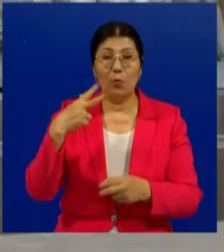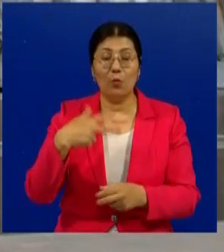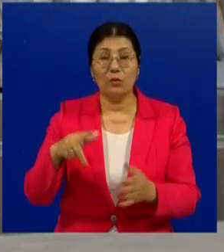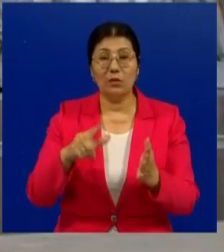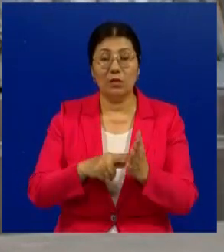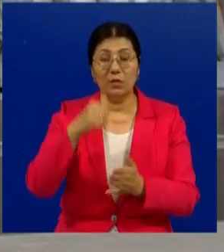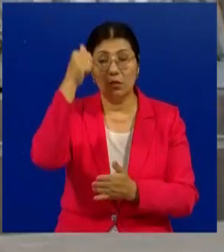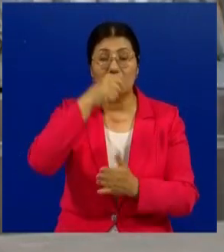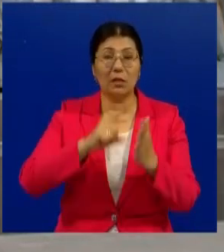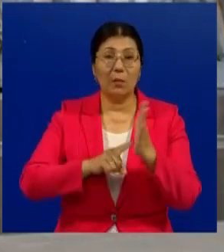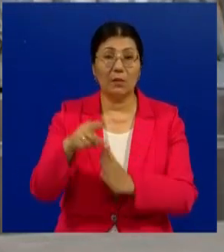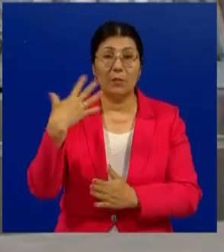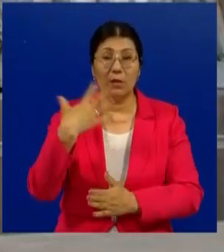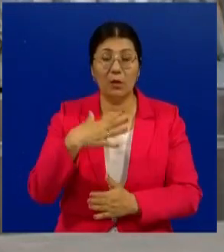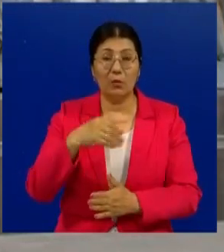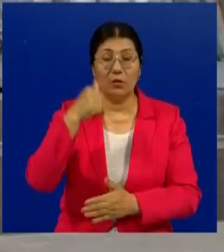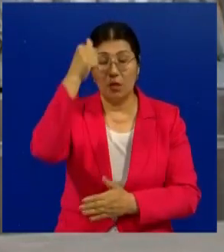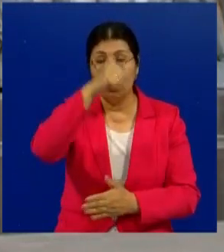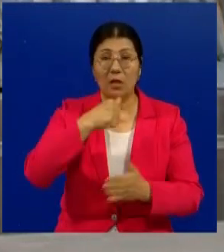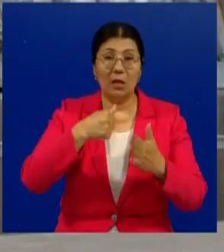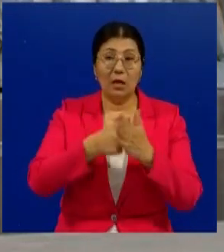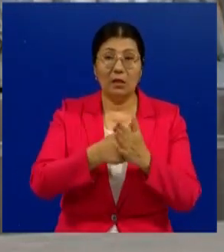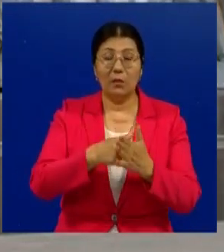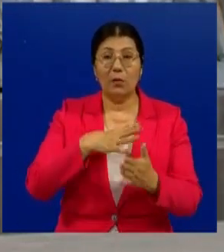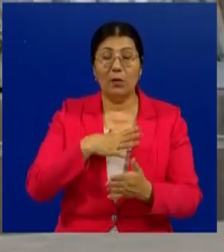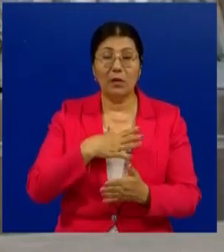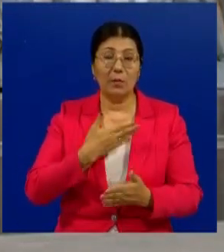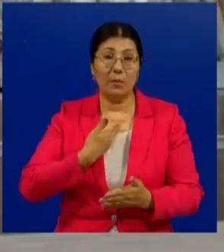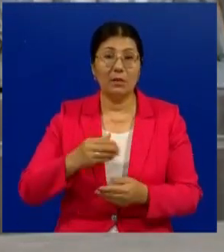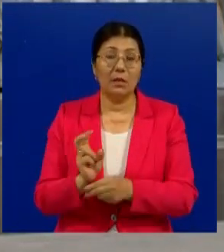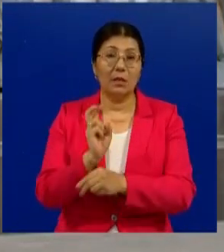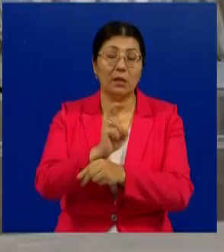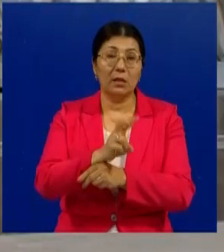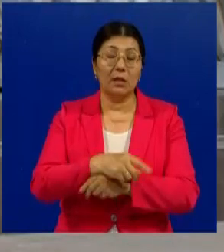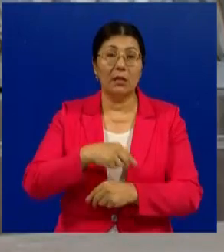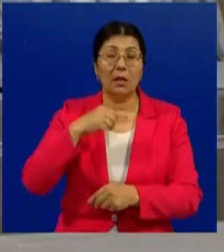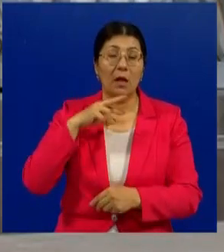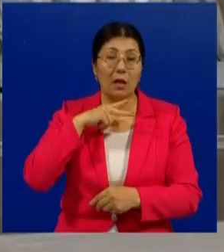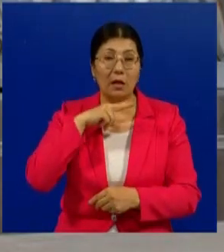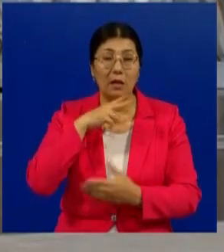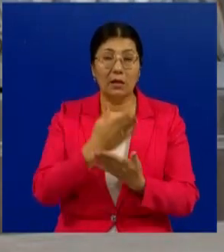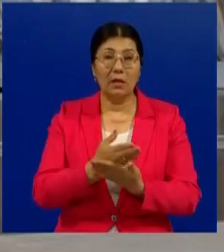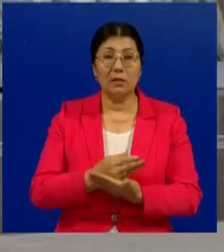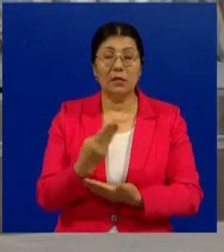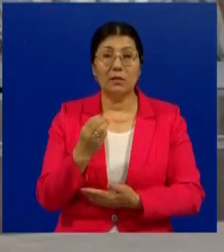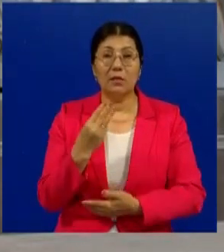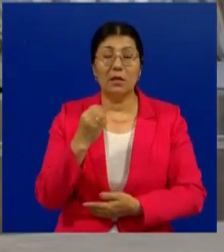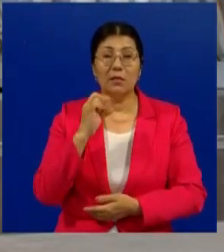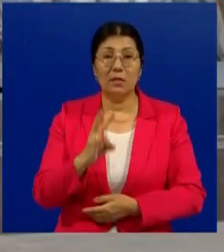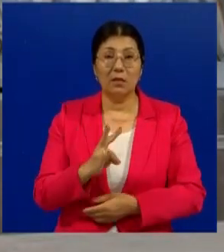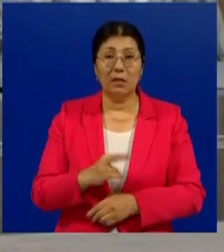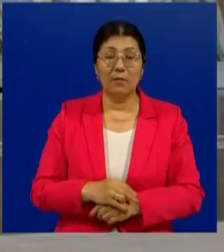жылға дейін созылған мынау бізге жер аударылып келген корейс халқынан бастап мынау шешен ингуші